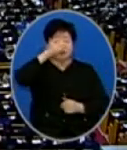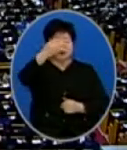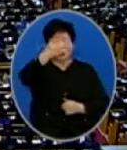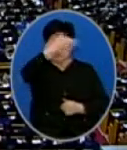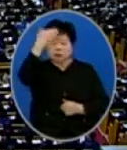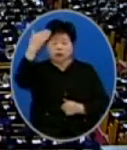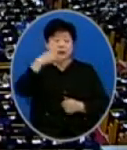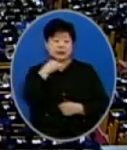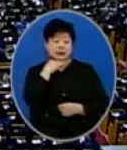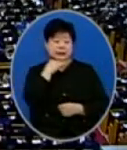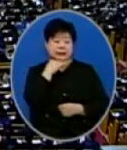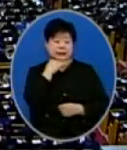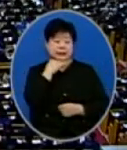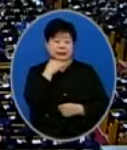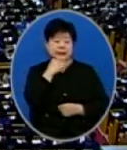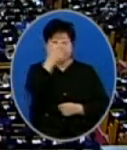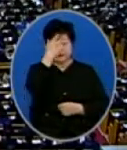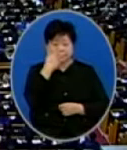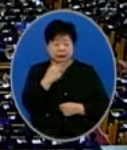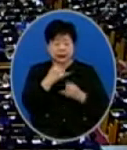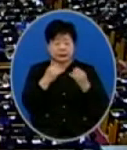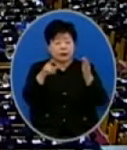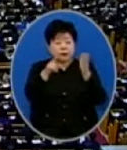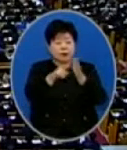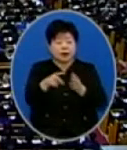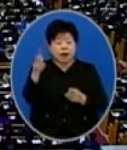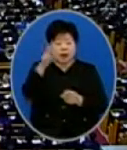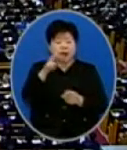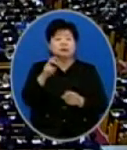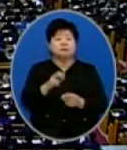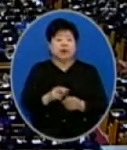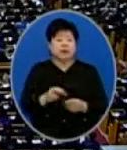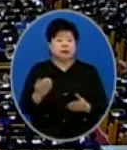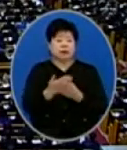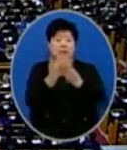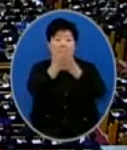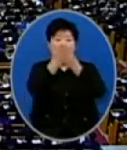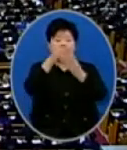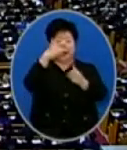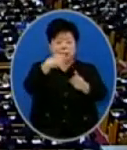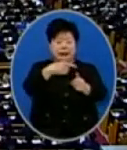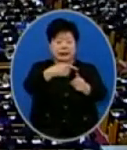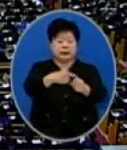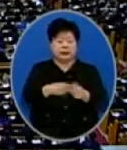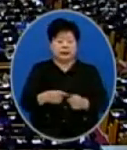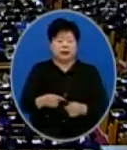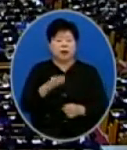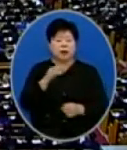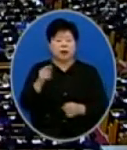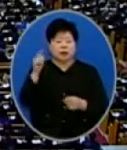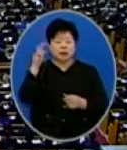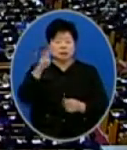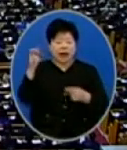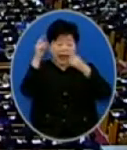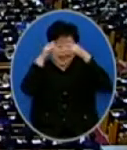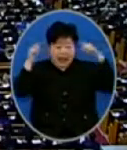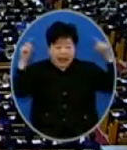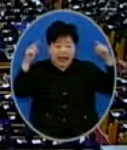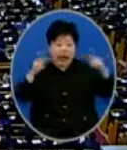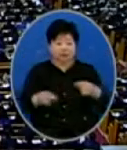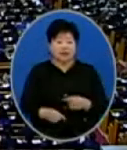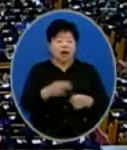나이에 시각장애인들을 위한 음악 테크놀로지를 개발하고 가르치는 버클리 음대에